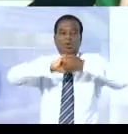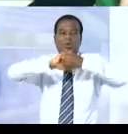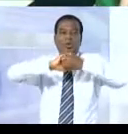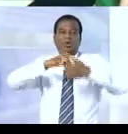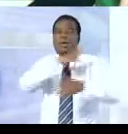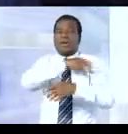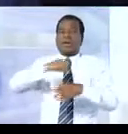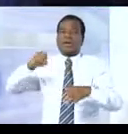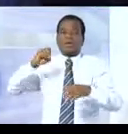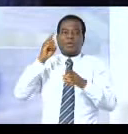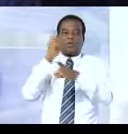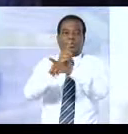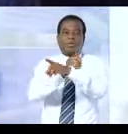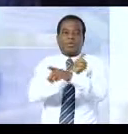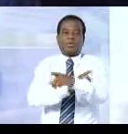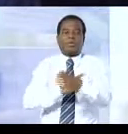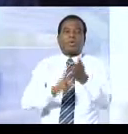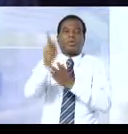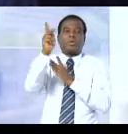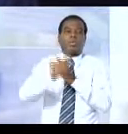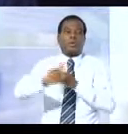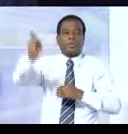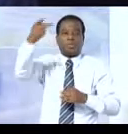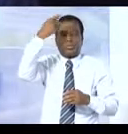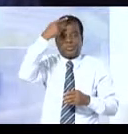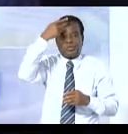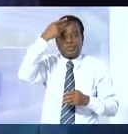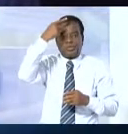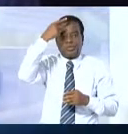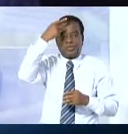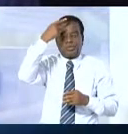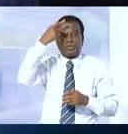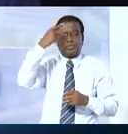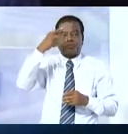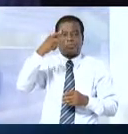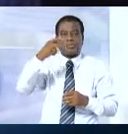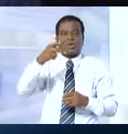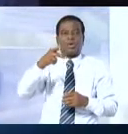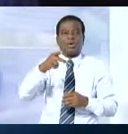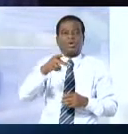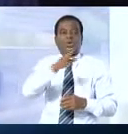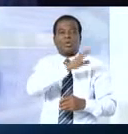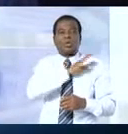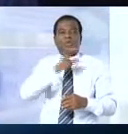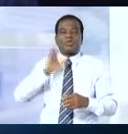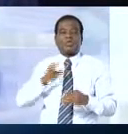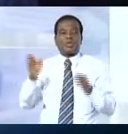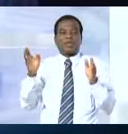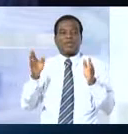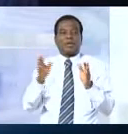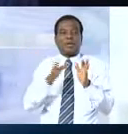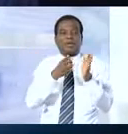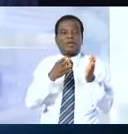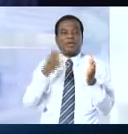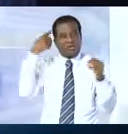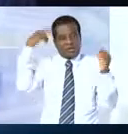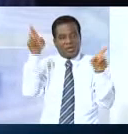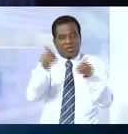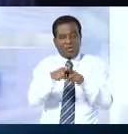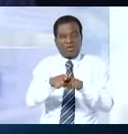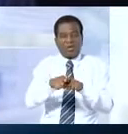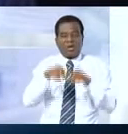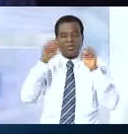le développement. Au plan politique, le Conseil de l'Entente a pu maintenir la paix entre les pays